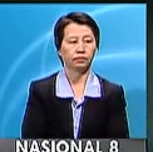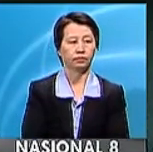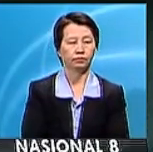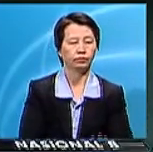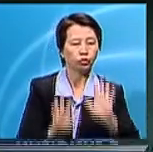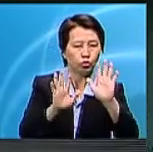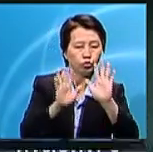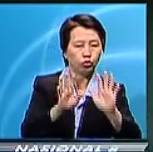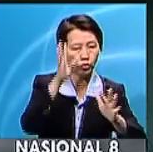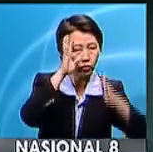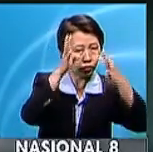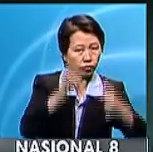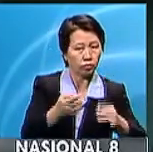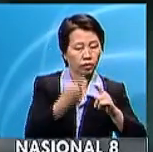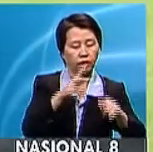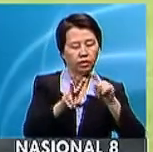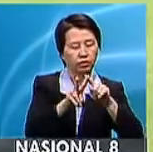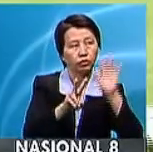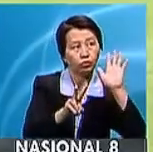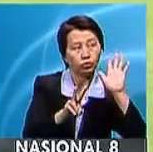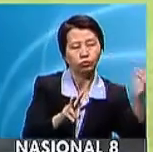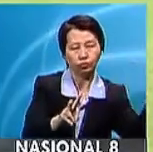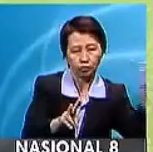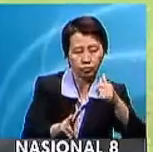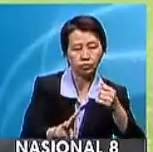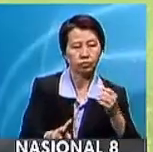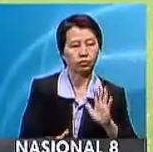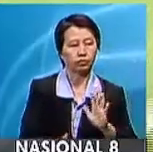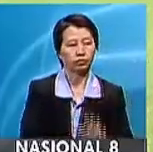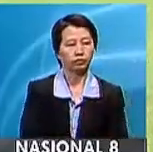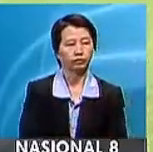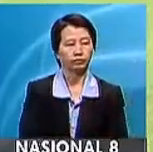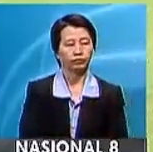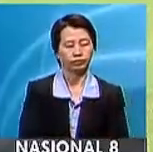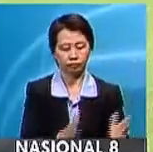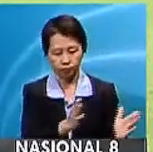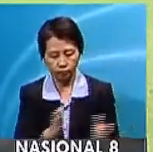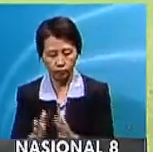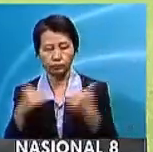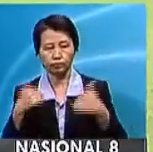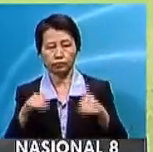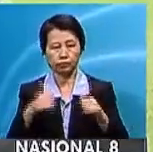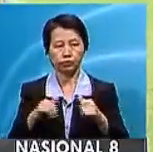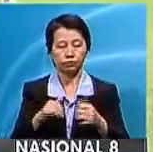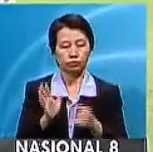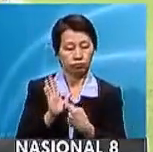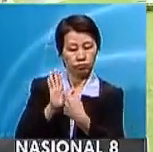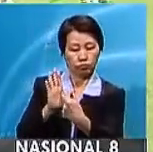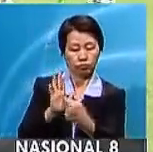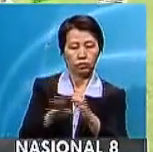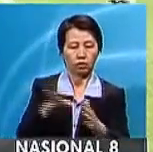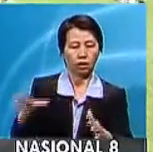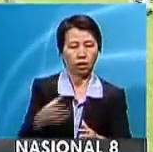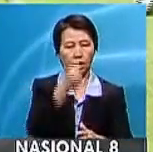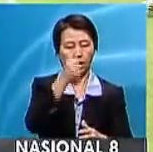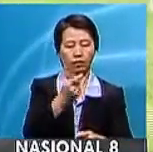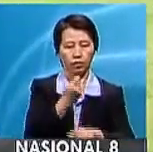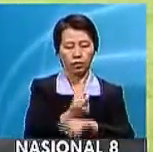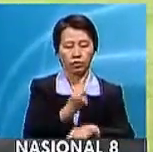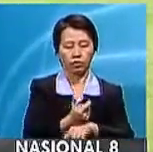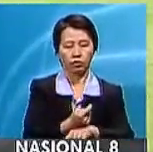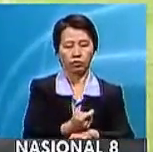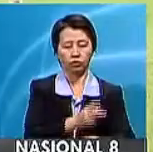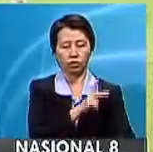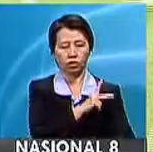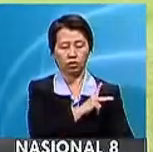Tunggu keputusan daripada Ramon. Kehebatan Marcote dalam mengatur strategi permainan mula terserlah ketika mengambil alih tugas ketua